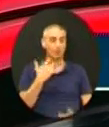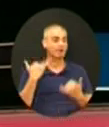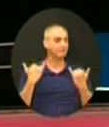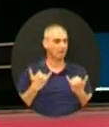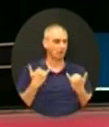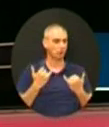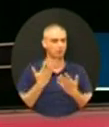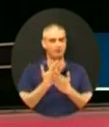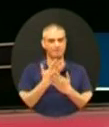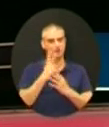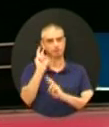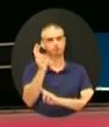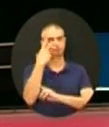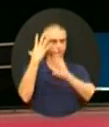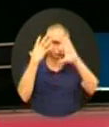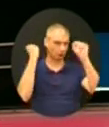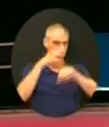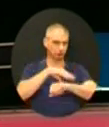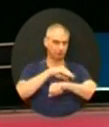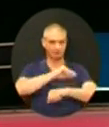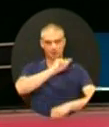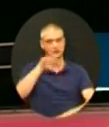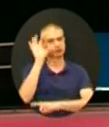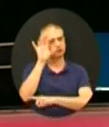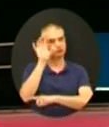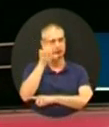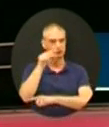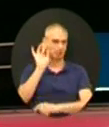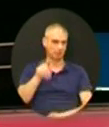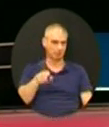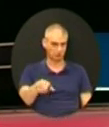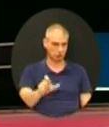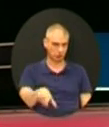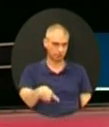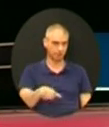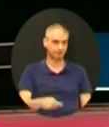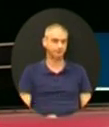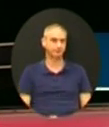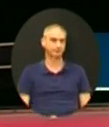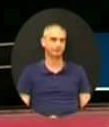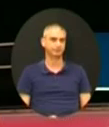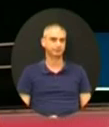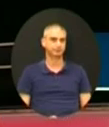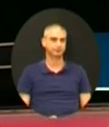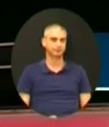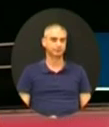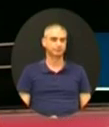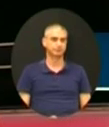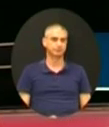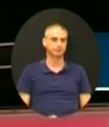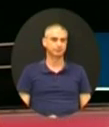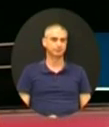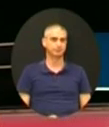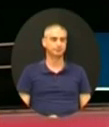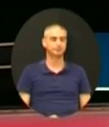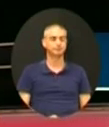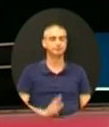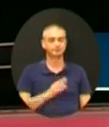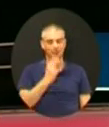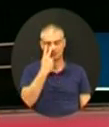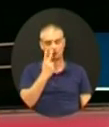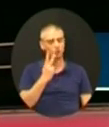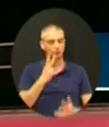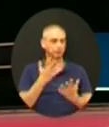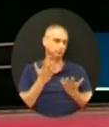הייתה שיחת נזיפה לשגריר שוודיה בישראל. בהקשר הזה אז צריך נראה לי לראות גם את